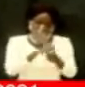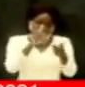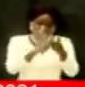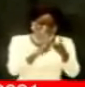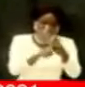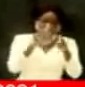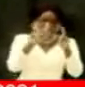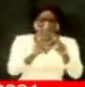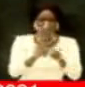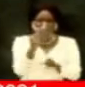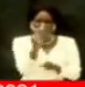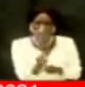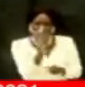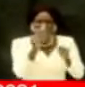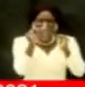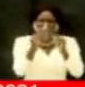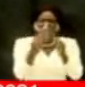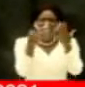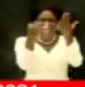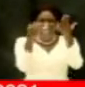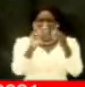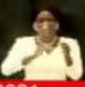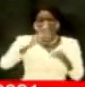matenda osiyana-siyana komanso